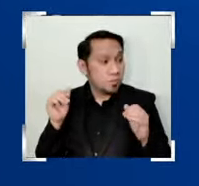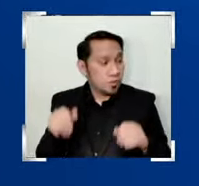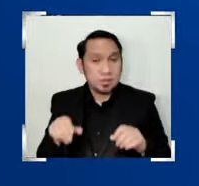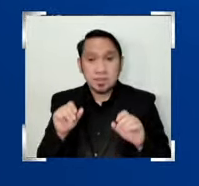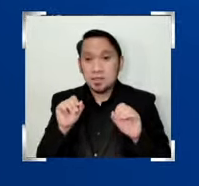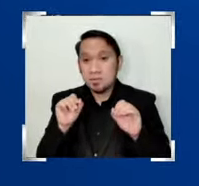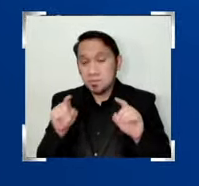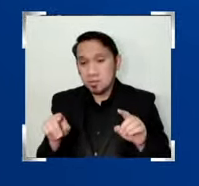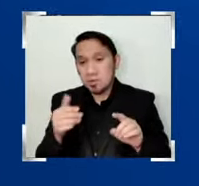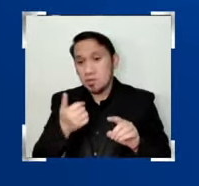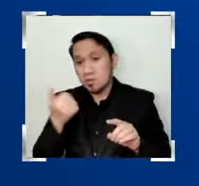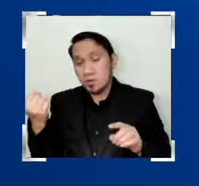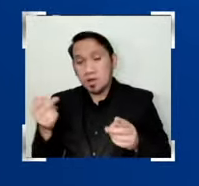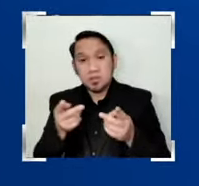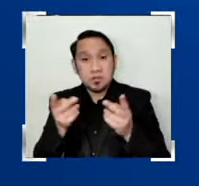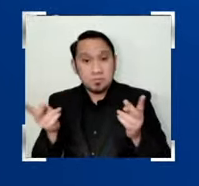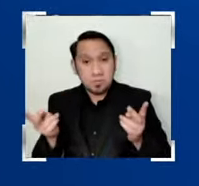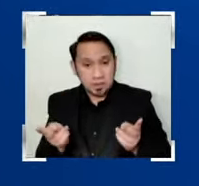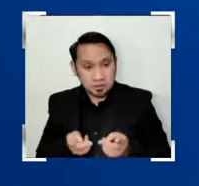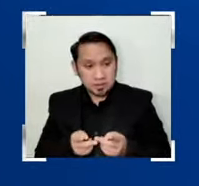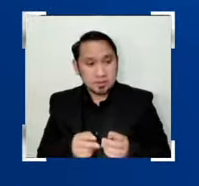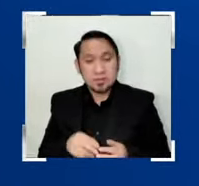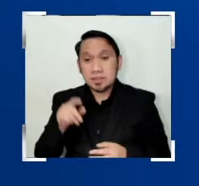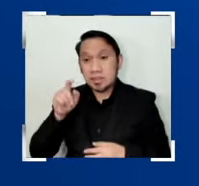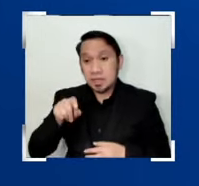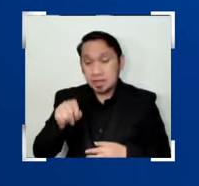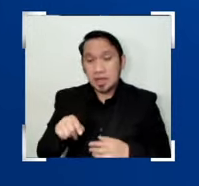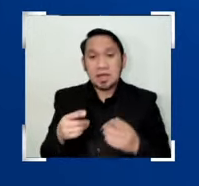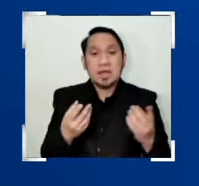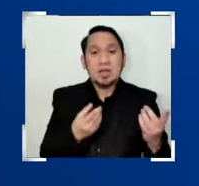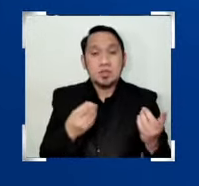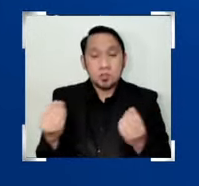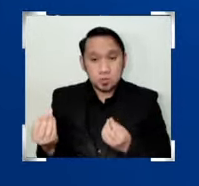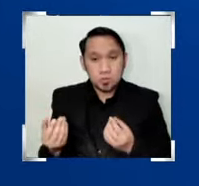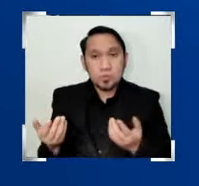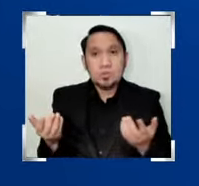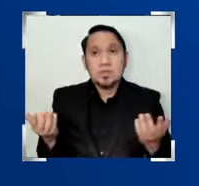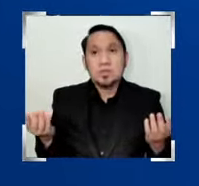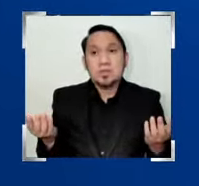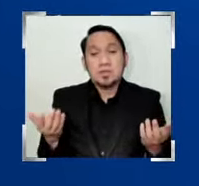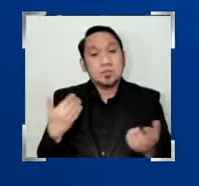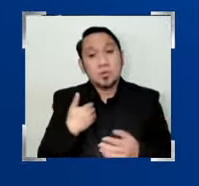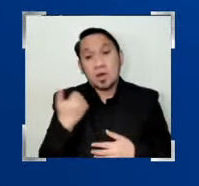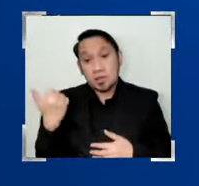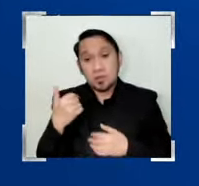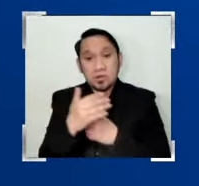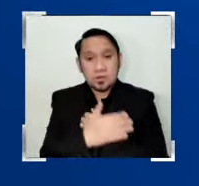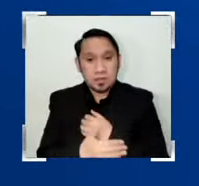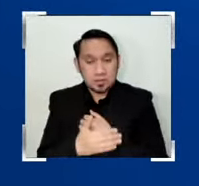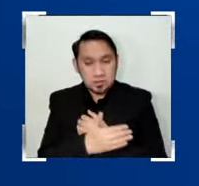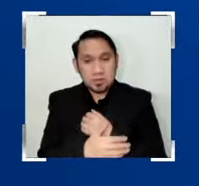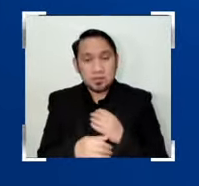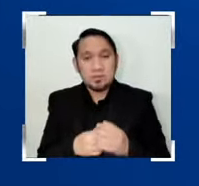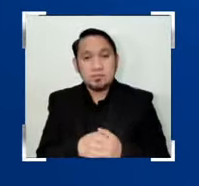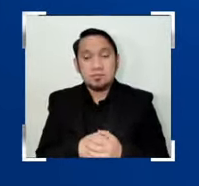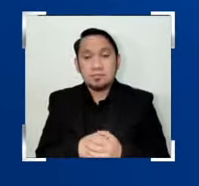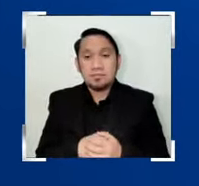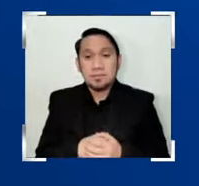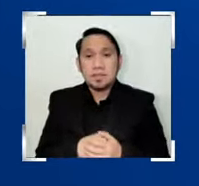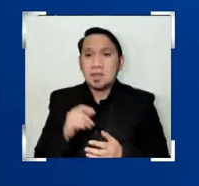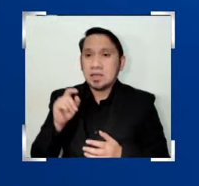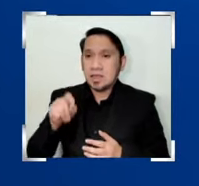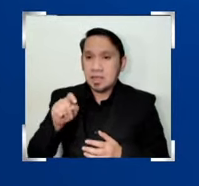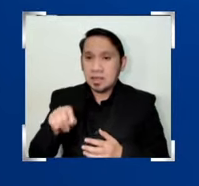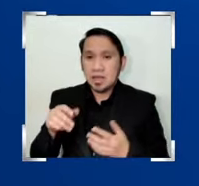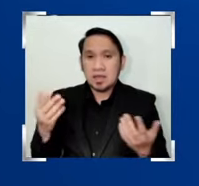ibang lugar. Ito dapat gawin din sa, i-apply din natin sa ibang bansa. Ang mga green zone nila, dapat pwedeng